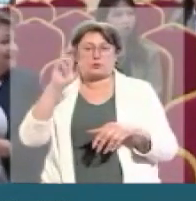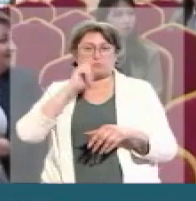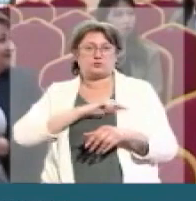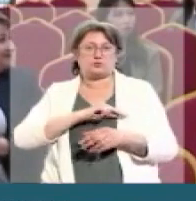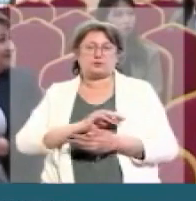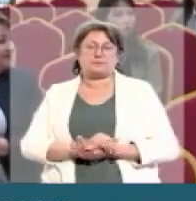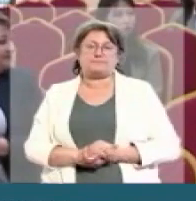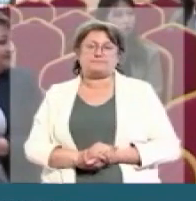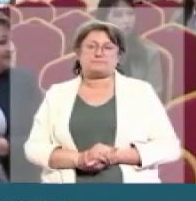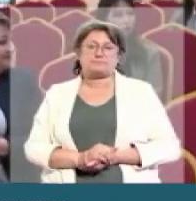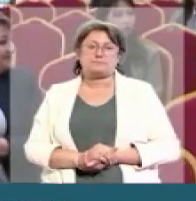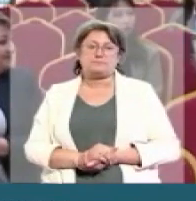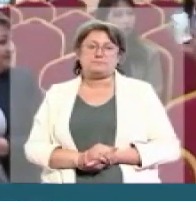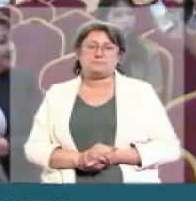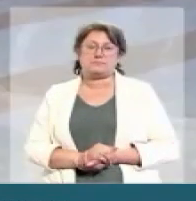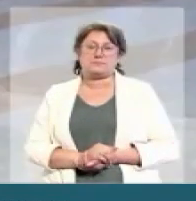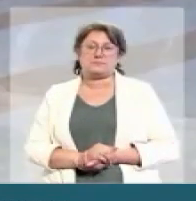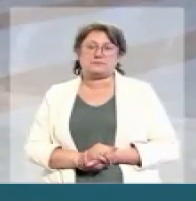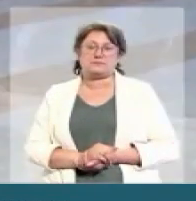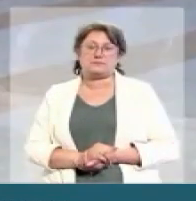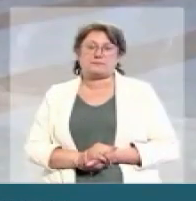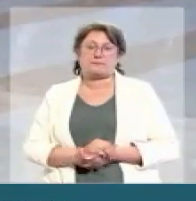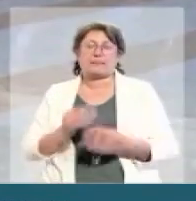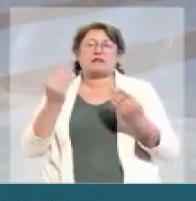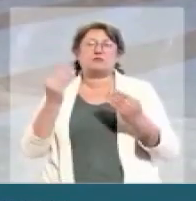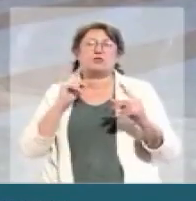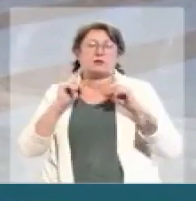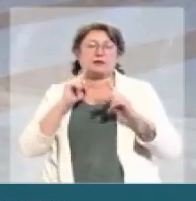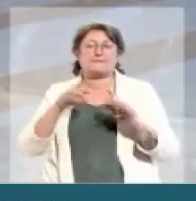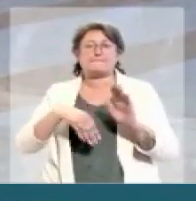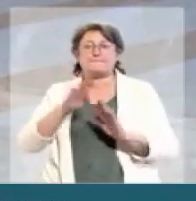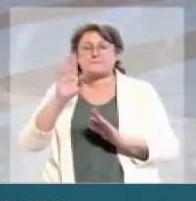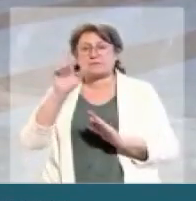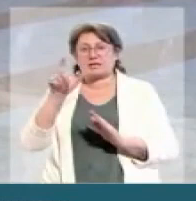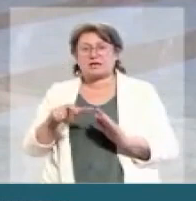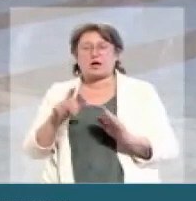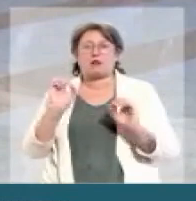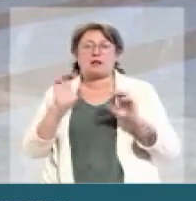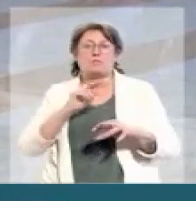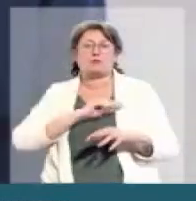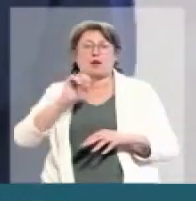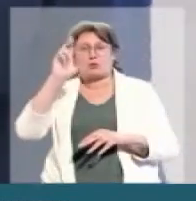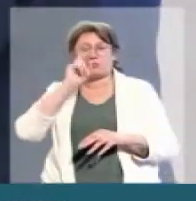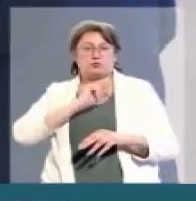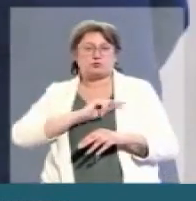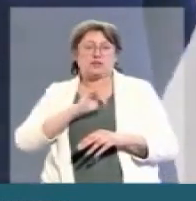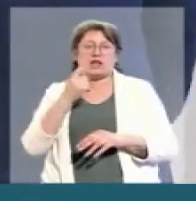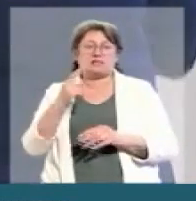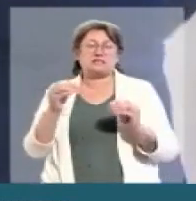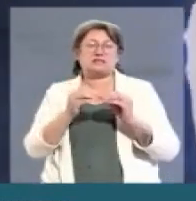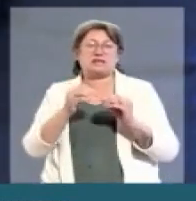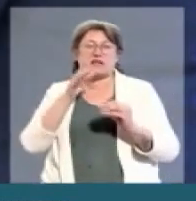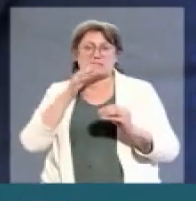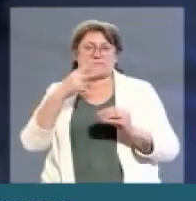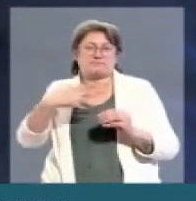службу и помогать, так скажем, народу. На торжественном собрании лучших в своем деле, что отдали работе на государственной службе не один десяток